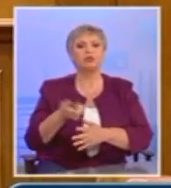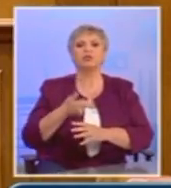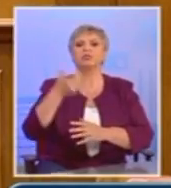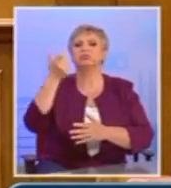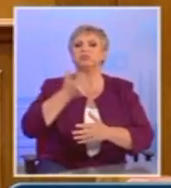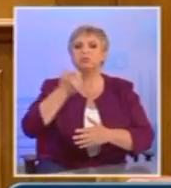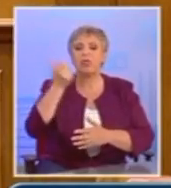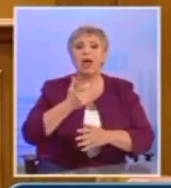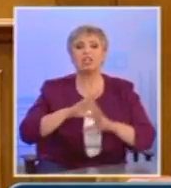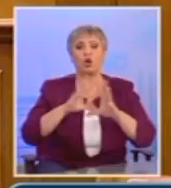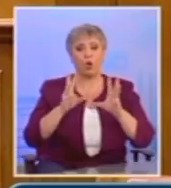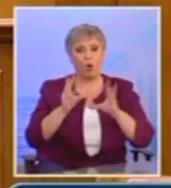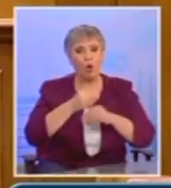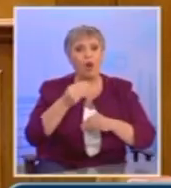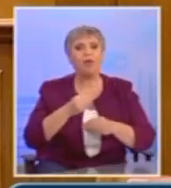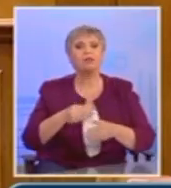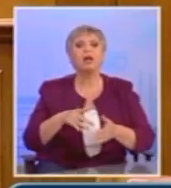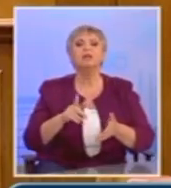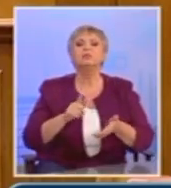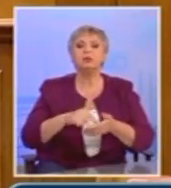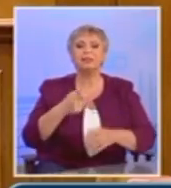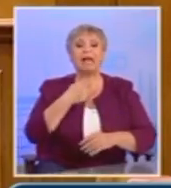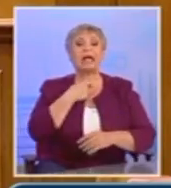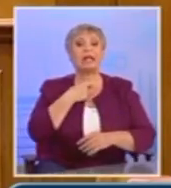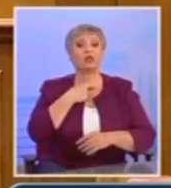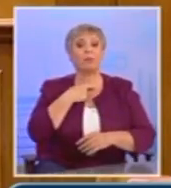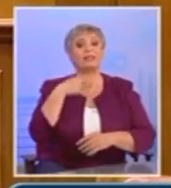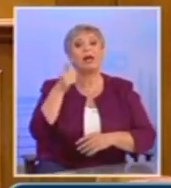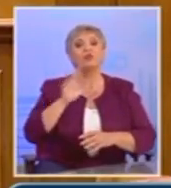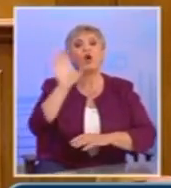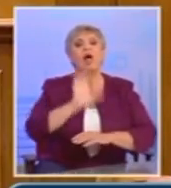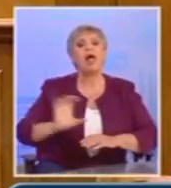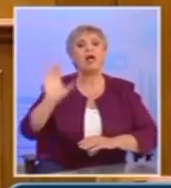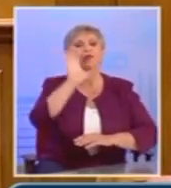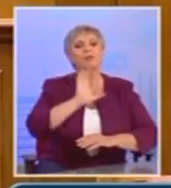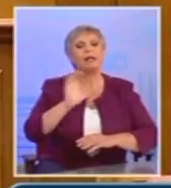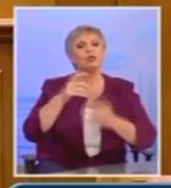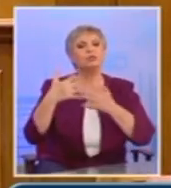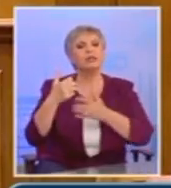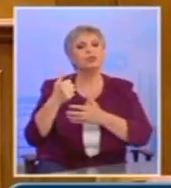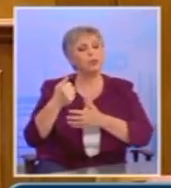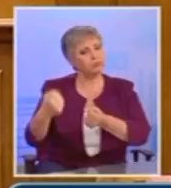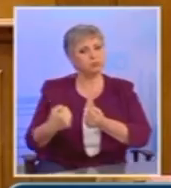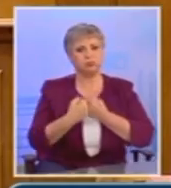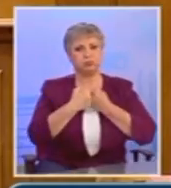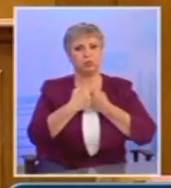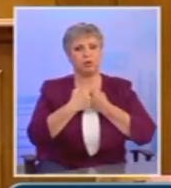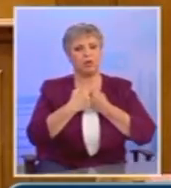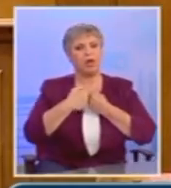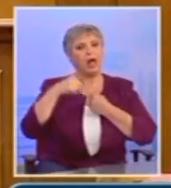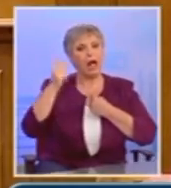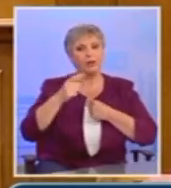δανειοδοτικών αναγκών, των χρηματοδοτικών αναγκών της χώρας από τον Ευρωπαϊκό Μηχανισμό Στήριξης εκ των πραγμάτων